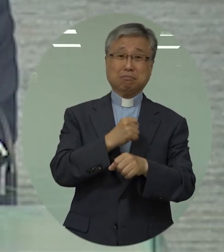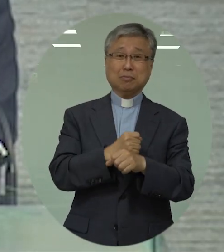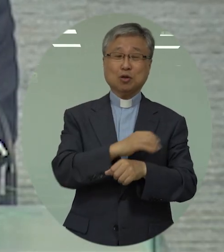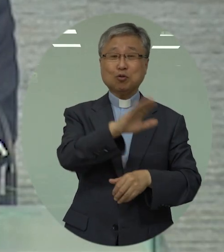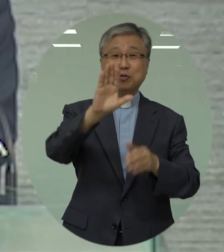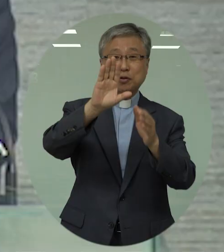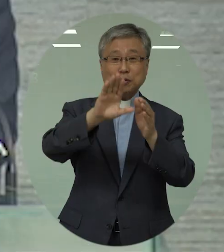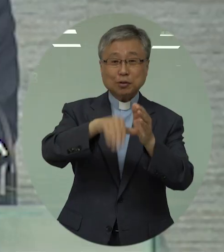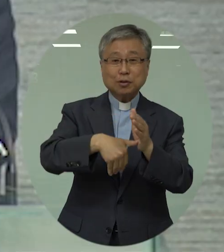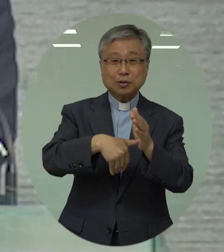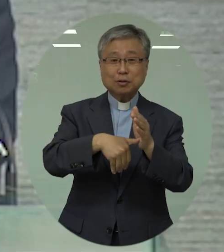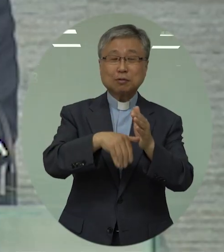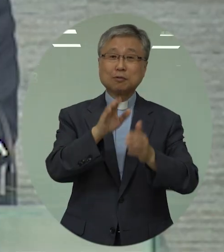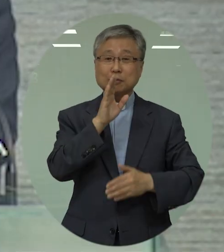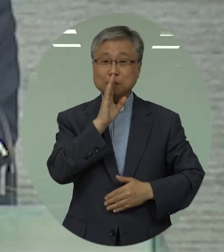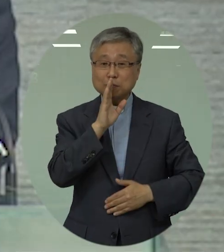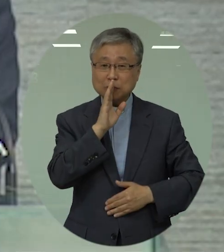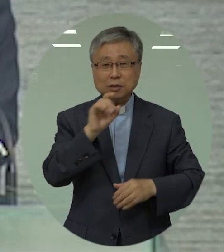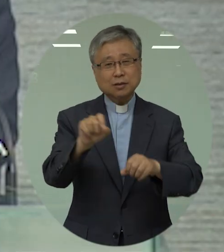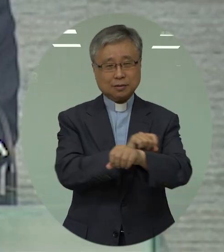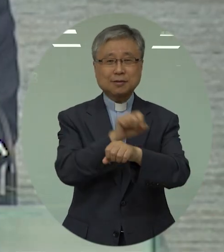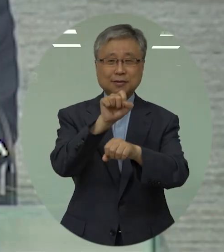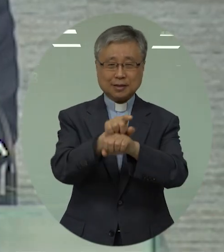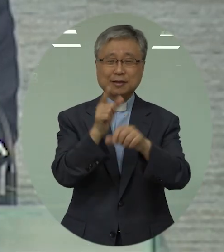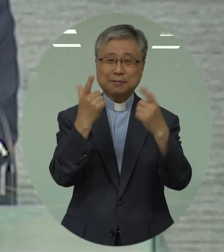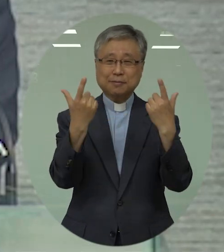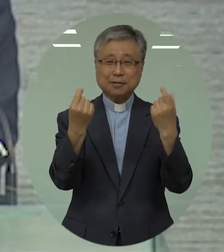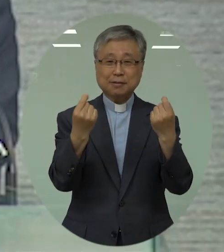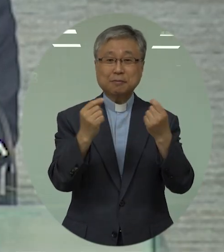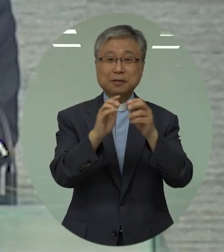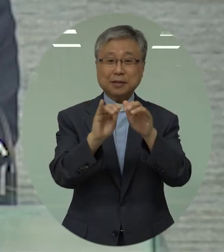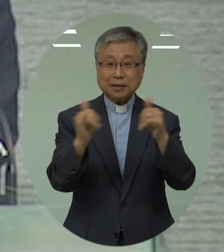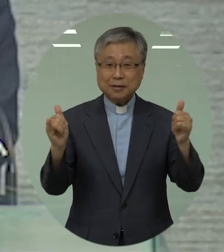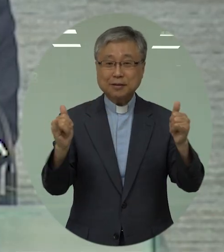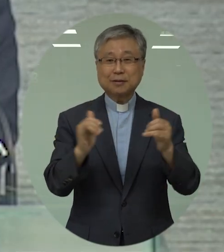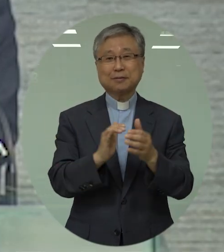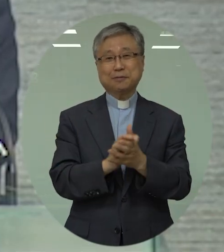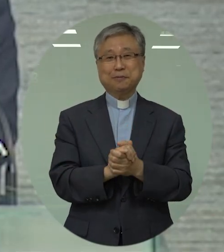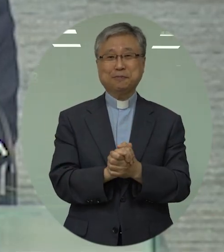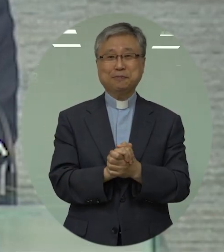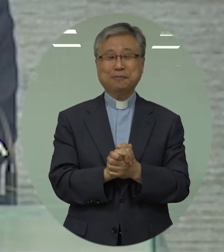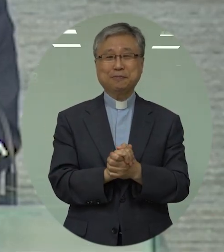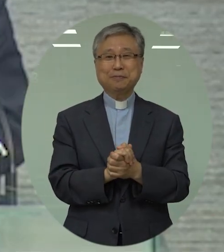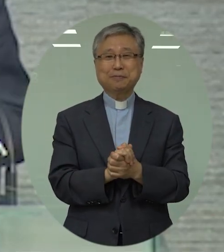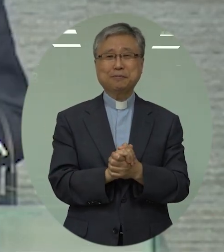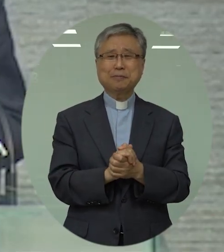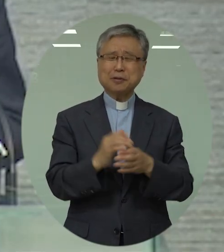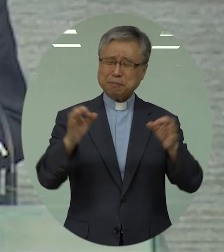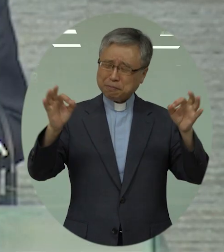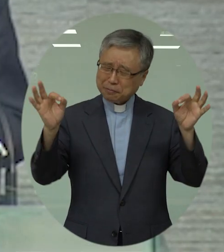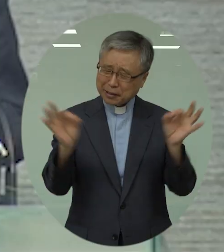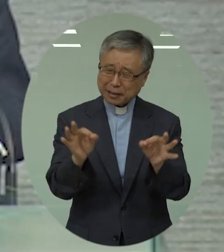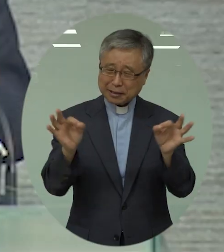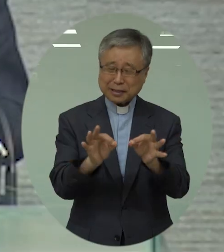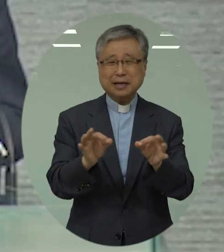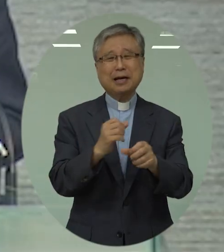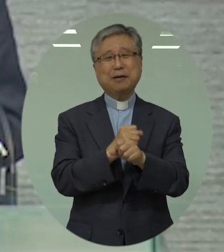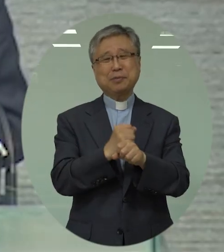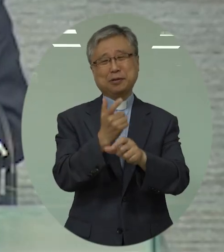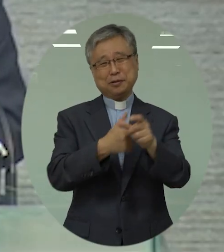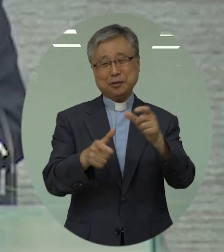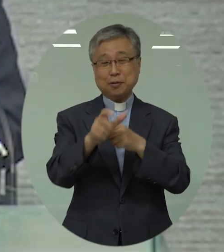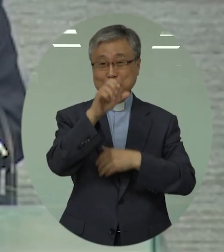우리 시대, 포스트 모던 시대의 그것도 하나의 특성이 아닐까. 사람들이 좀 짧게 이렇게 하면